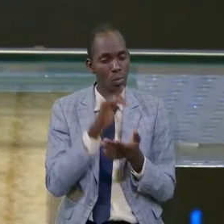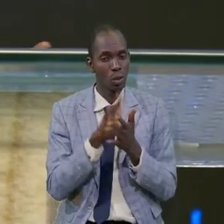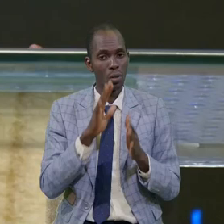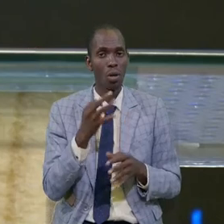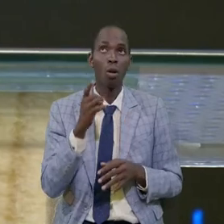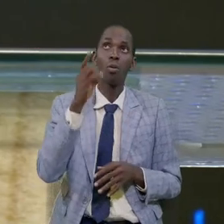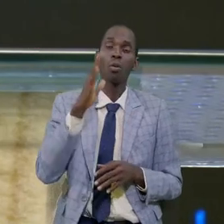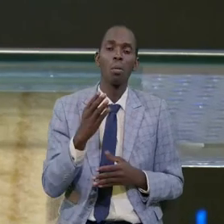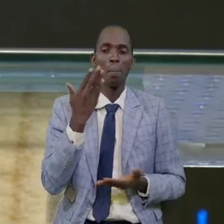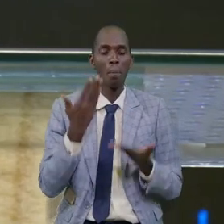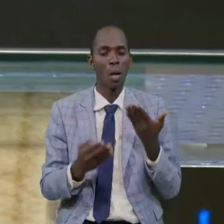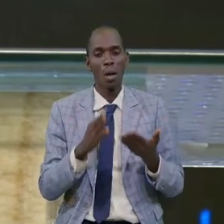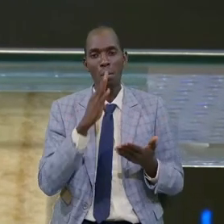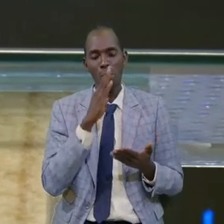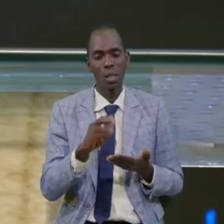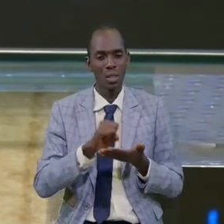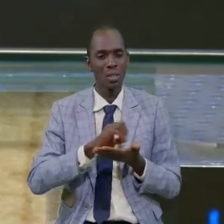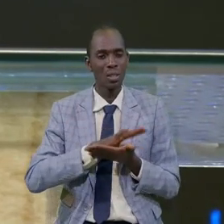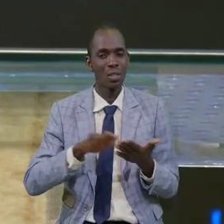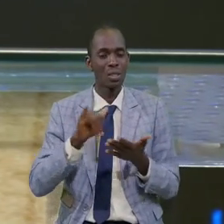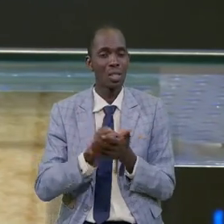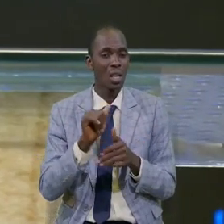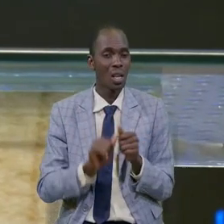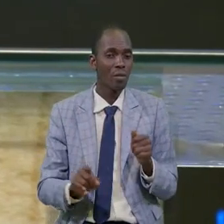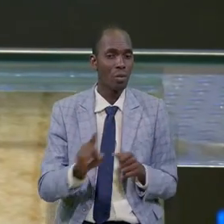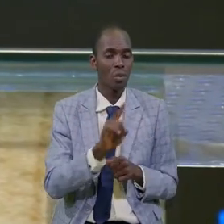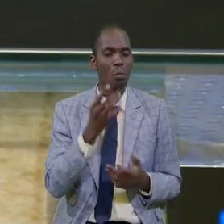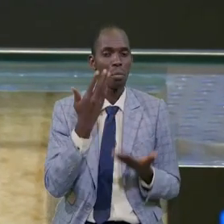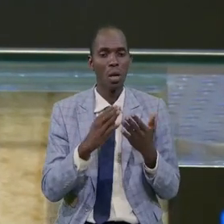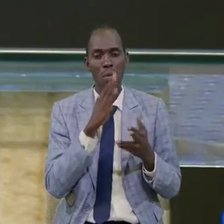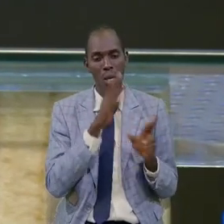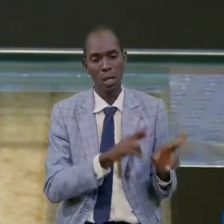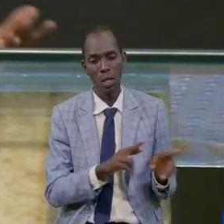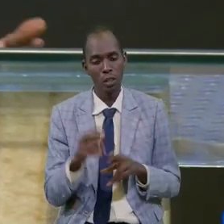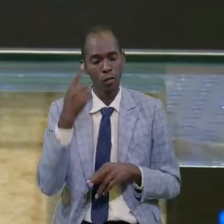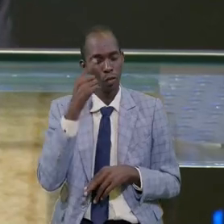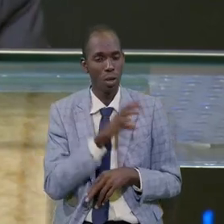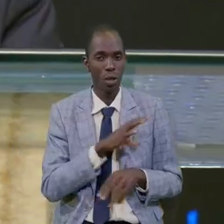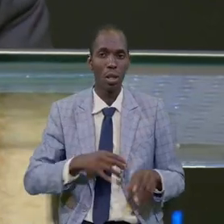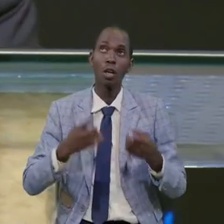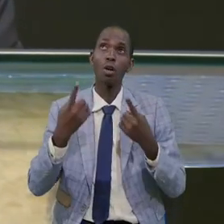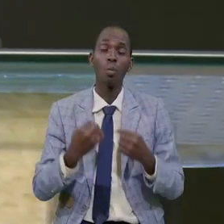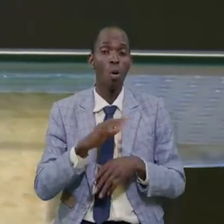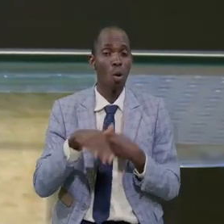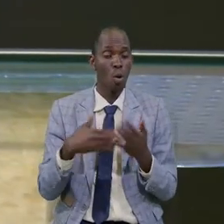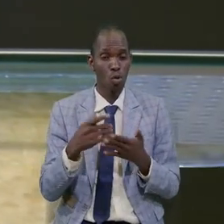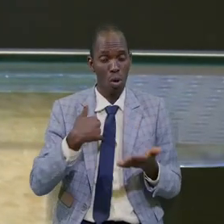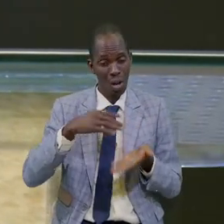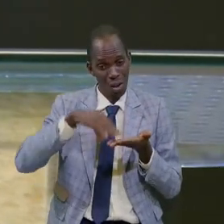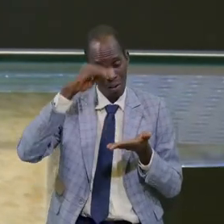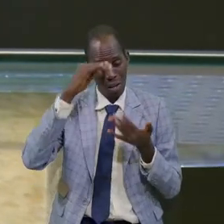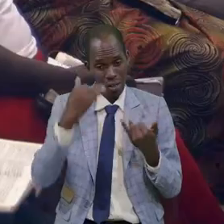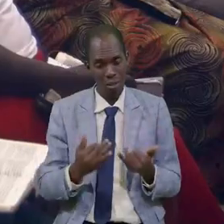Dieu soient sanctifiés et que tout le monde soit prêt pour l'avènement du Seigneur. Prenons tout cela à